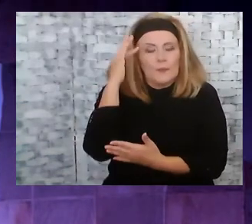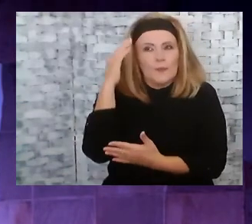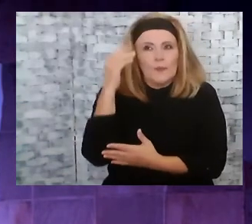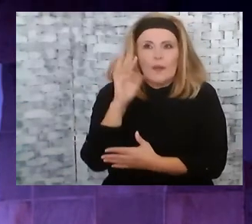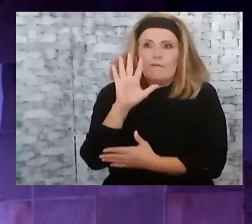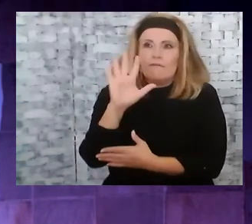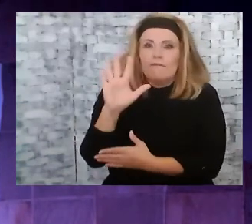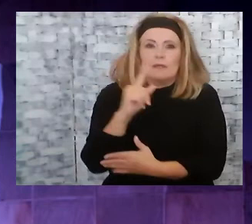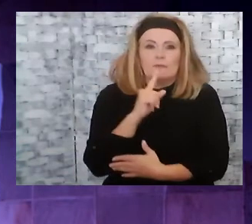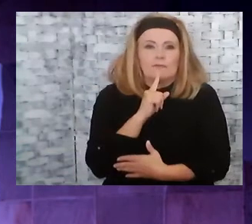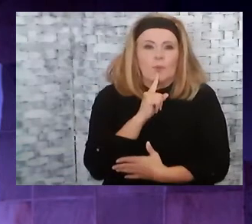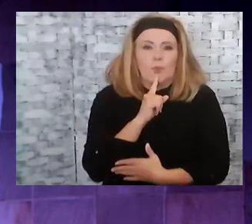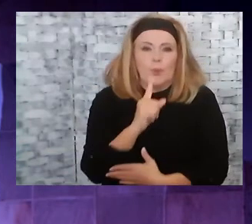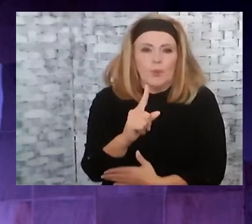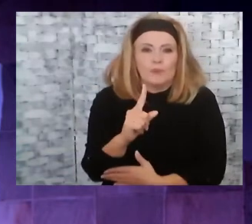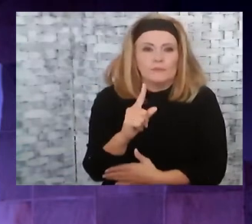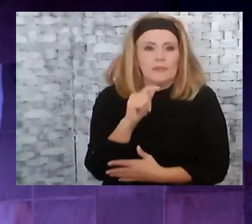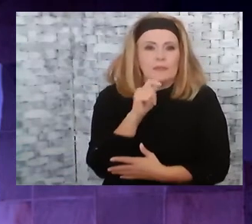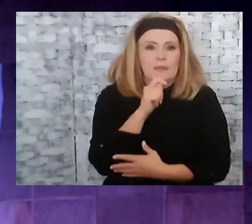mans.